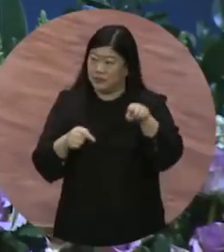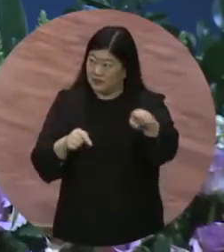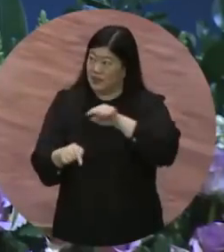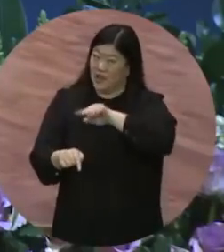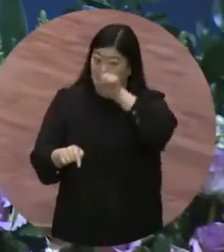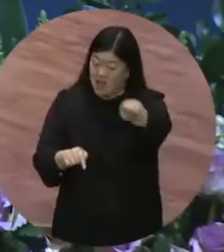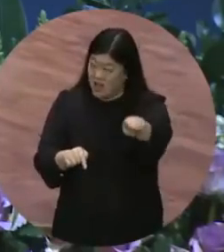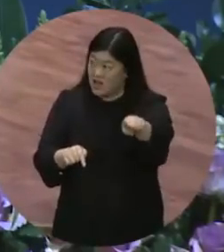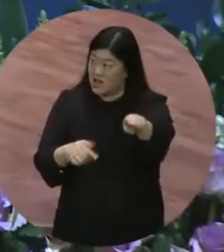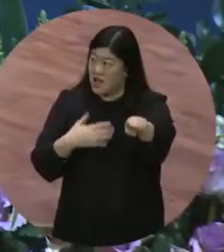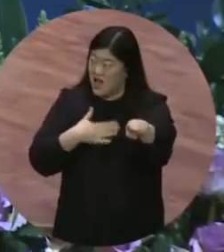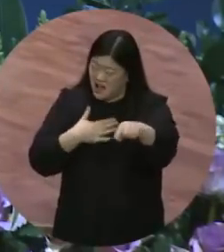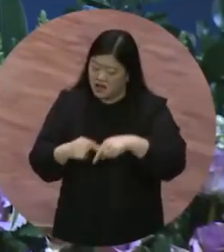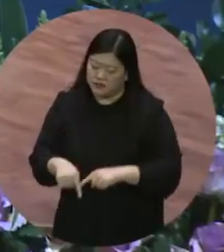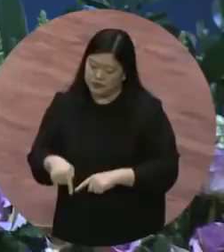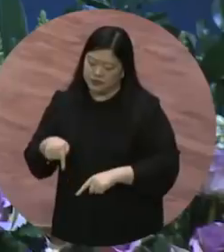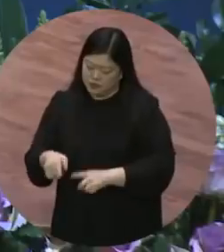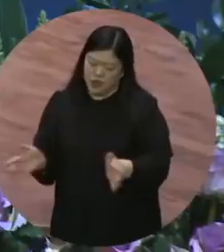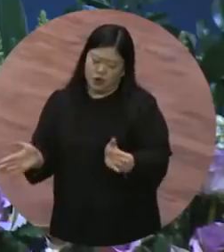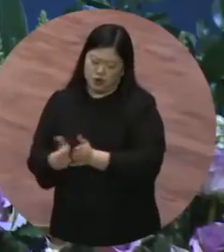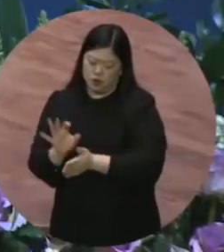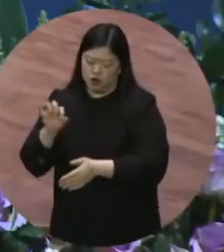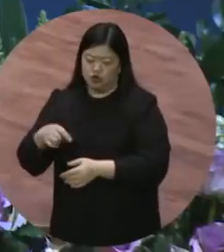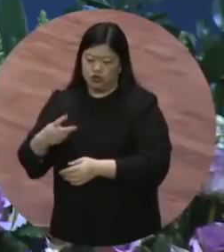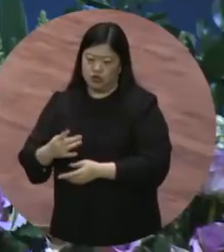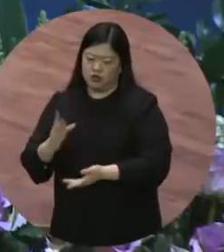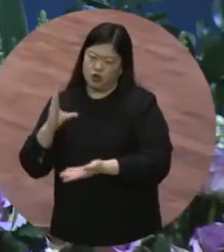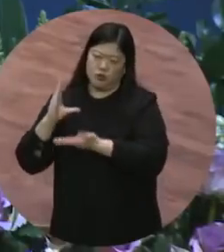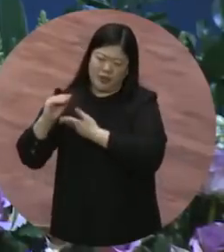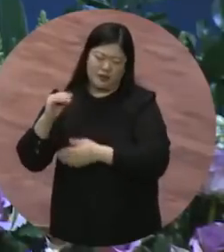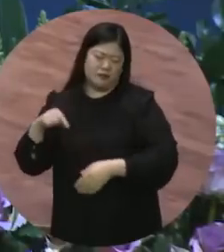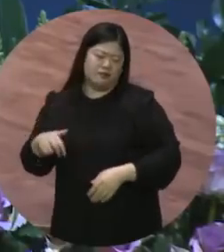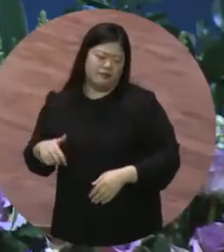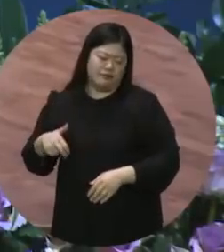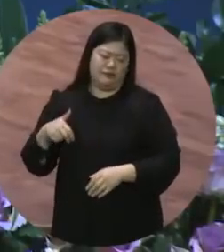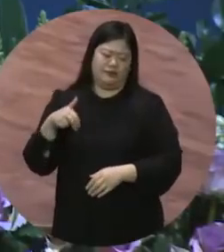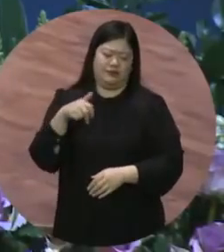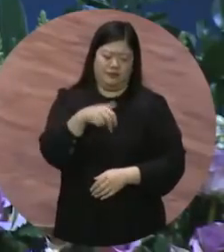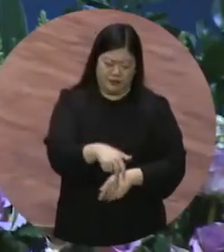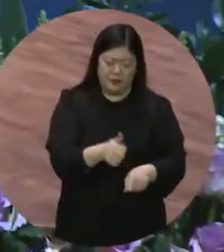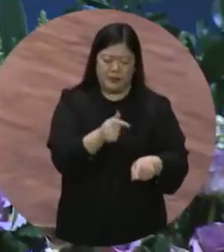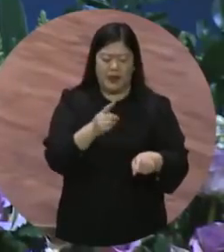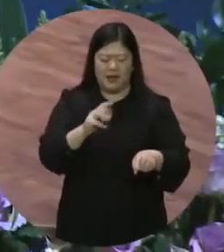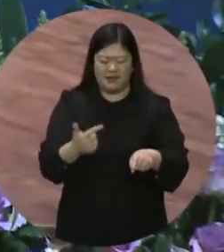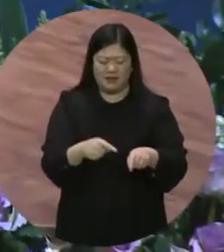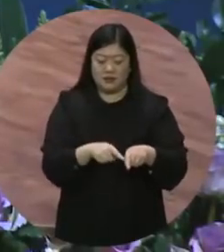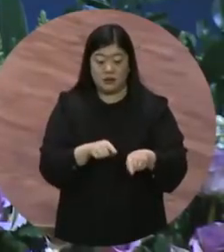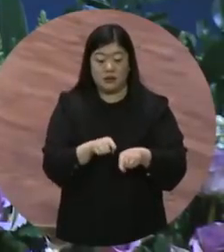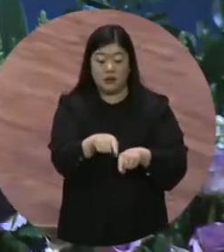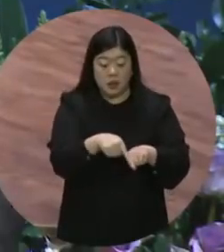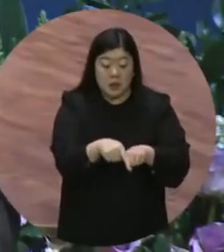믿음 가지고 떠났는데 지금 하란에서 어떻게 해요? 머뭇거리는 시간이 15년이